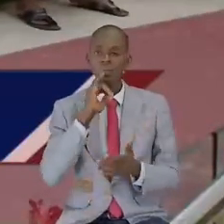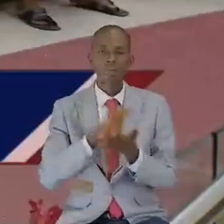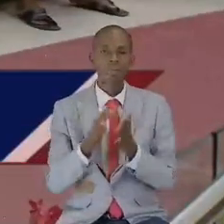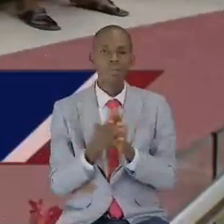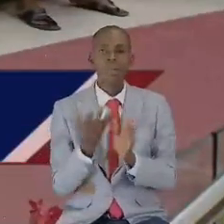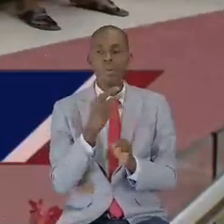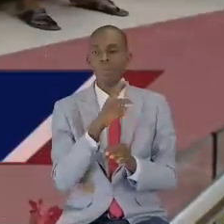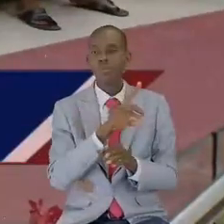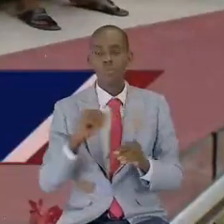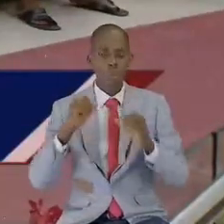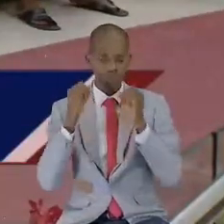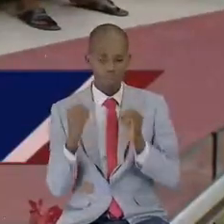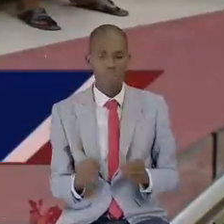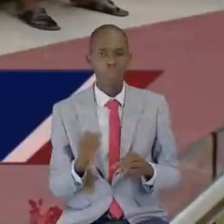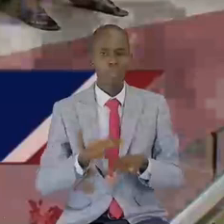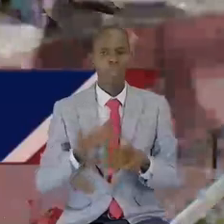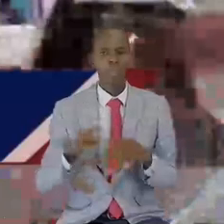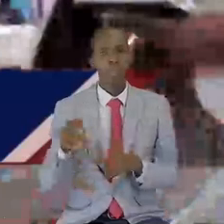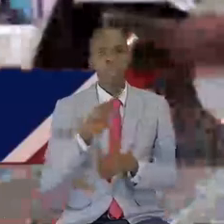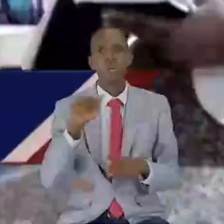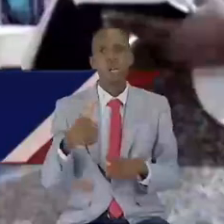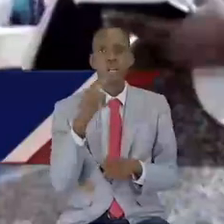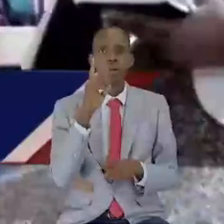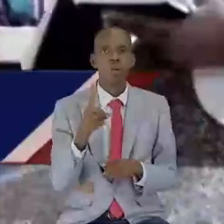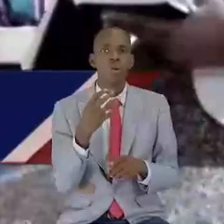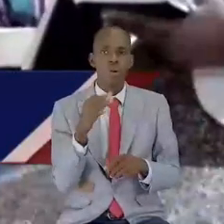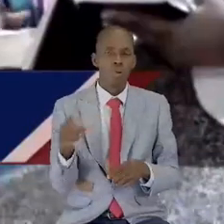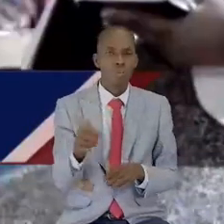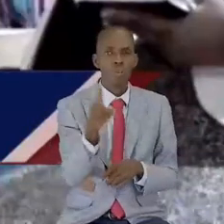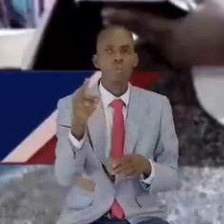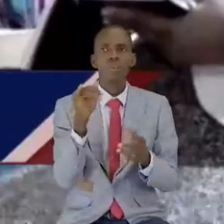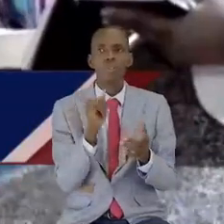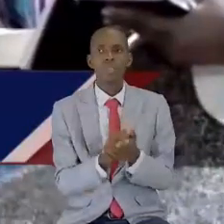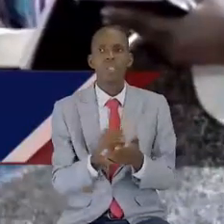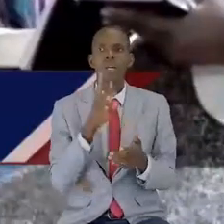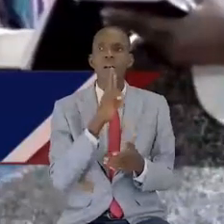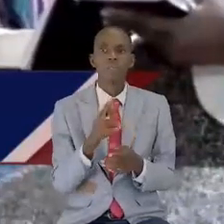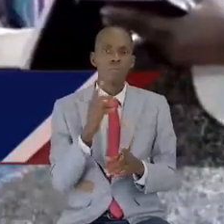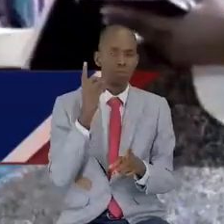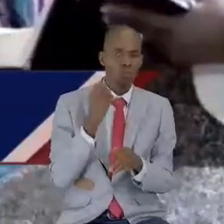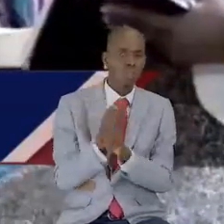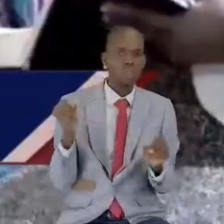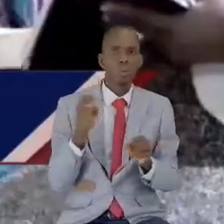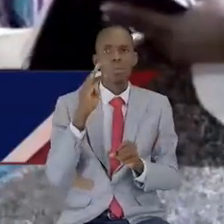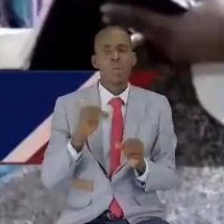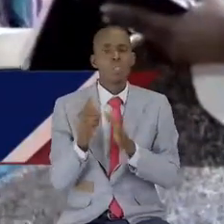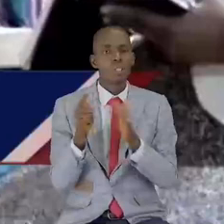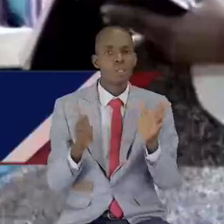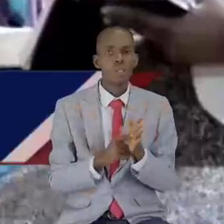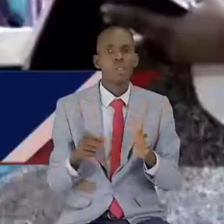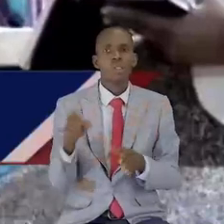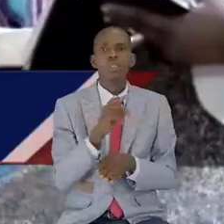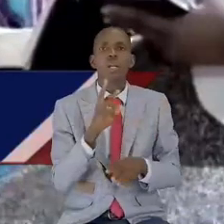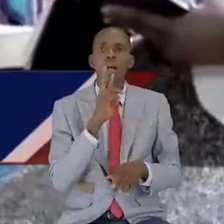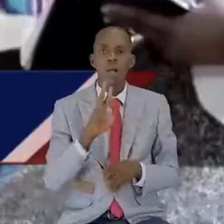vous tous qui cherchez la justification dans la loi, vous êtes déchus